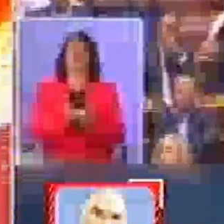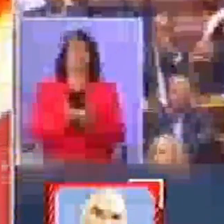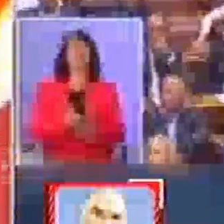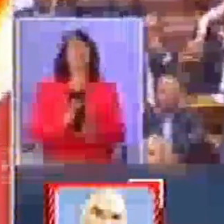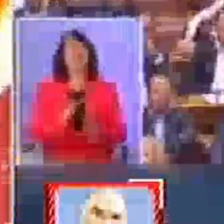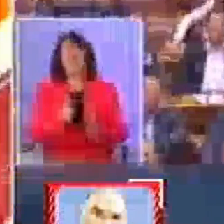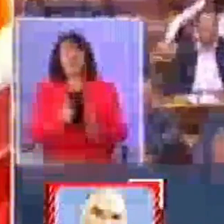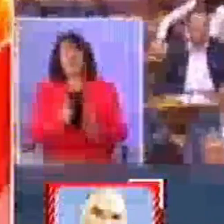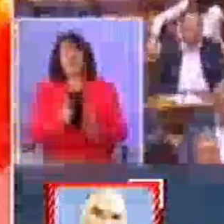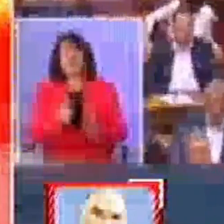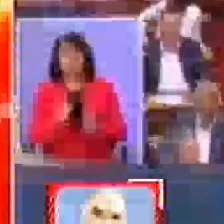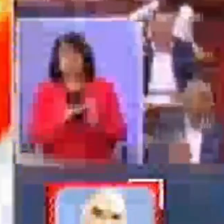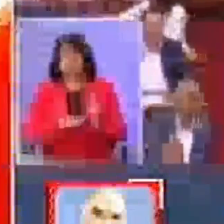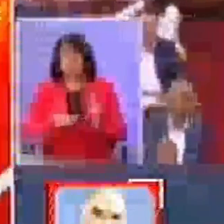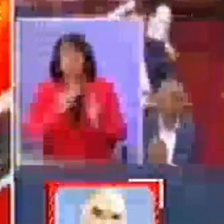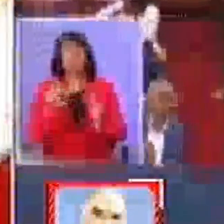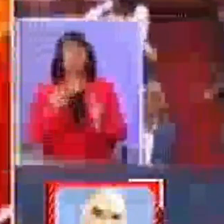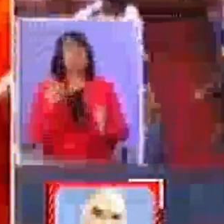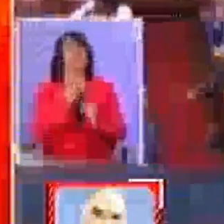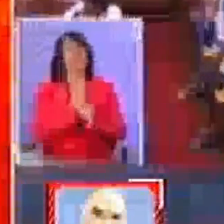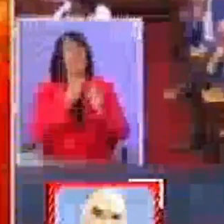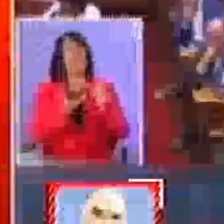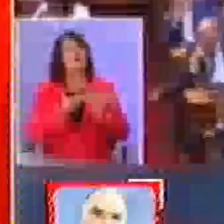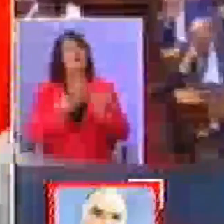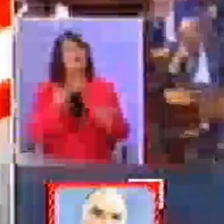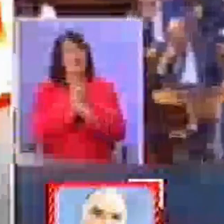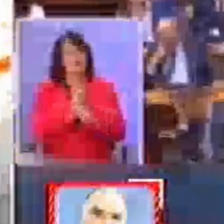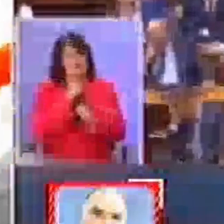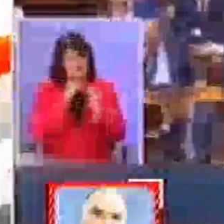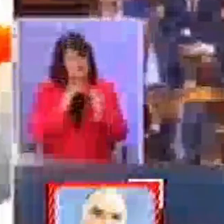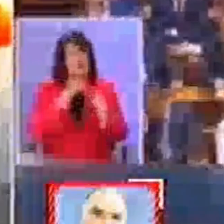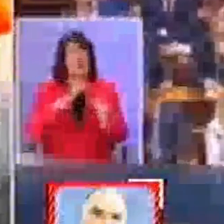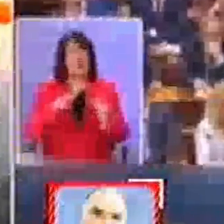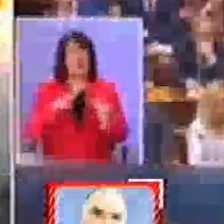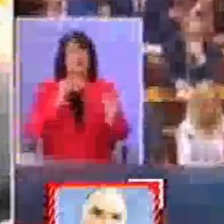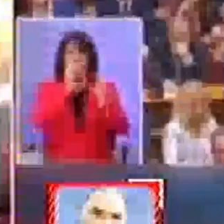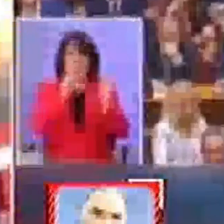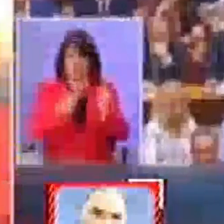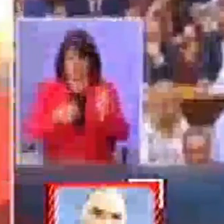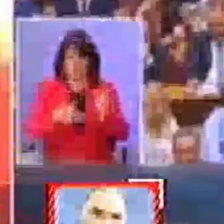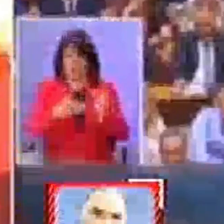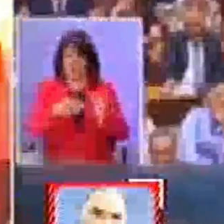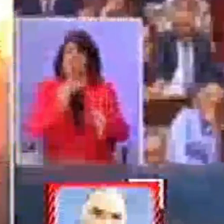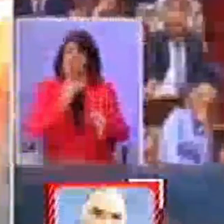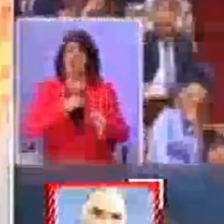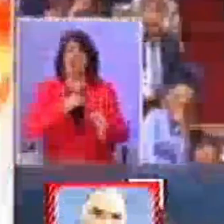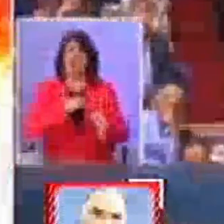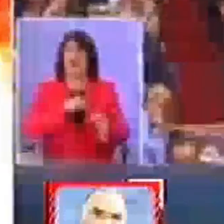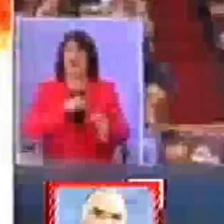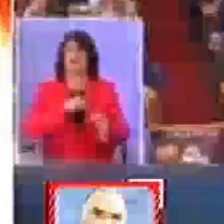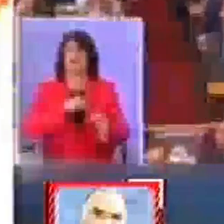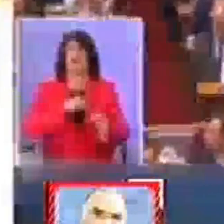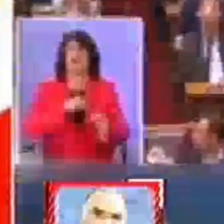για τις εκλογές? Ναι. Δεν ανησυχώ. Εγώ είμαι ευχαριστημένος και πιστεύω ότι ο λαός